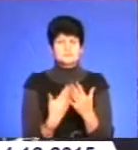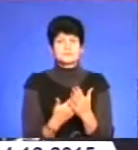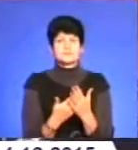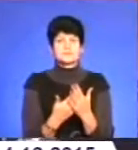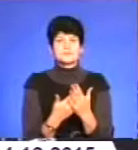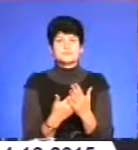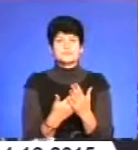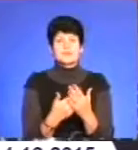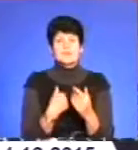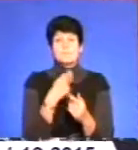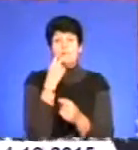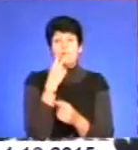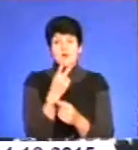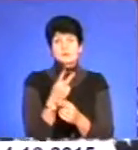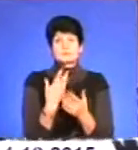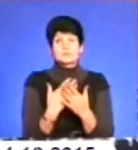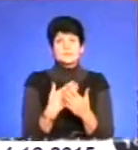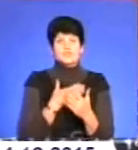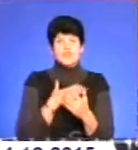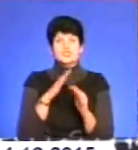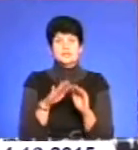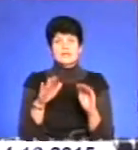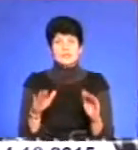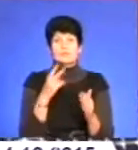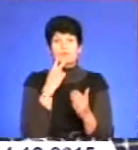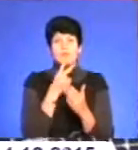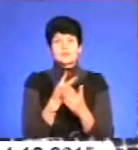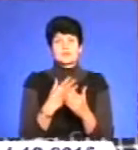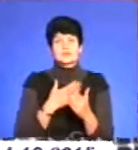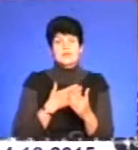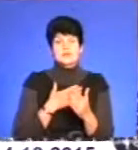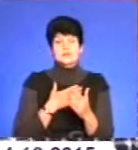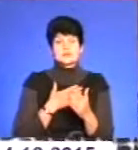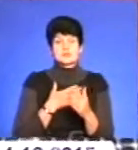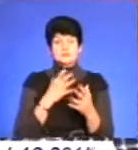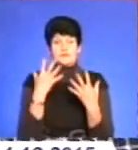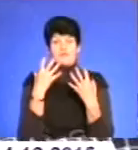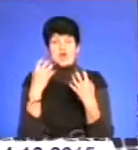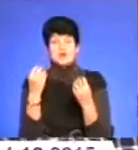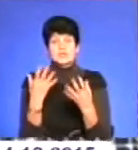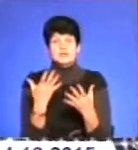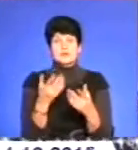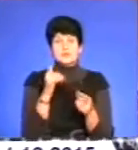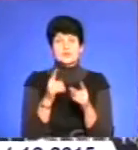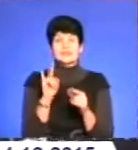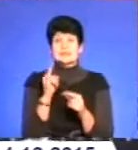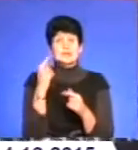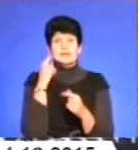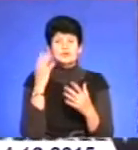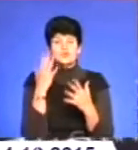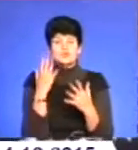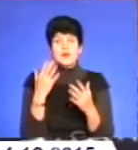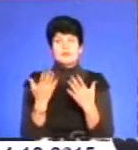І побачивши, напевно, наших дітей, побачивши наше враження від них, справді, що дитина, яка не чує, але вона